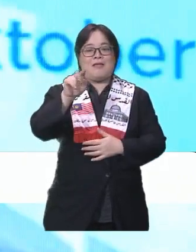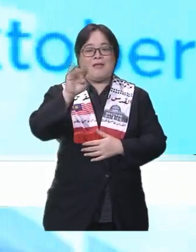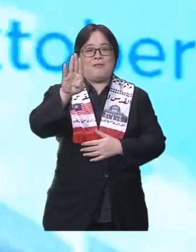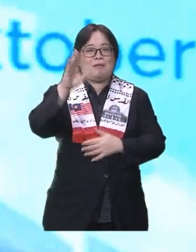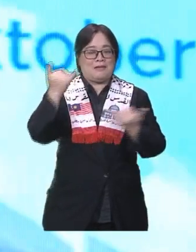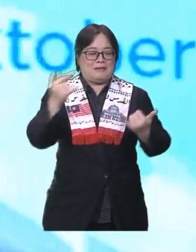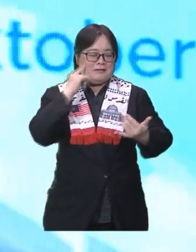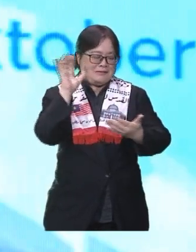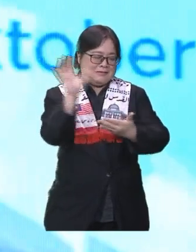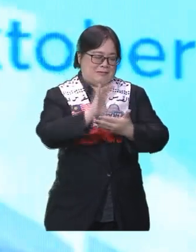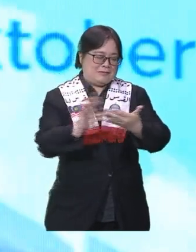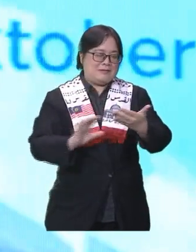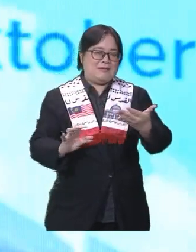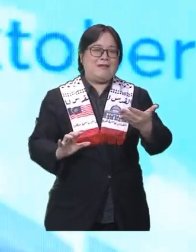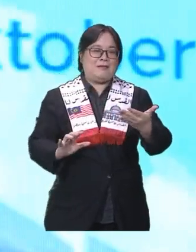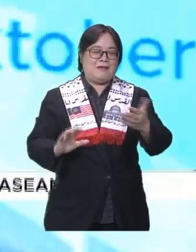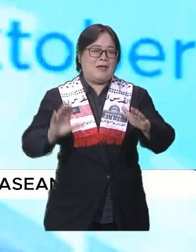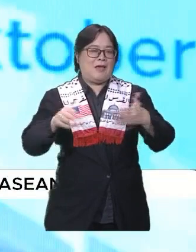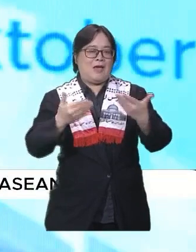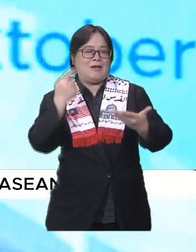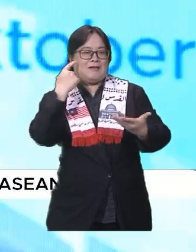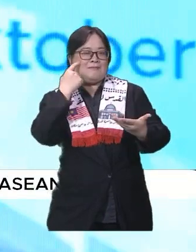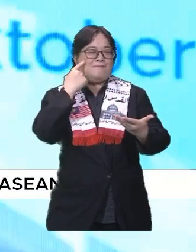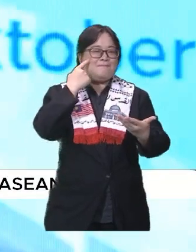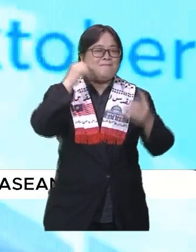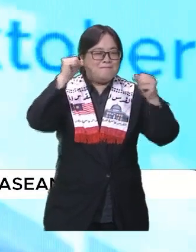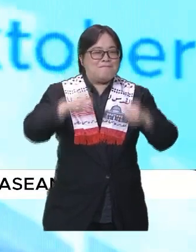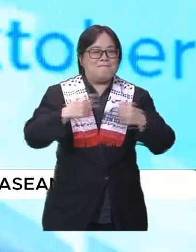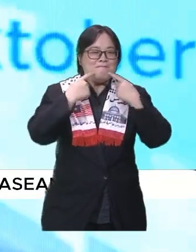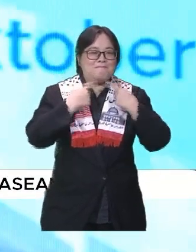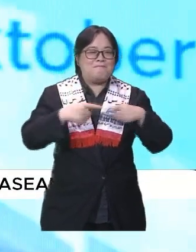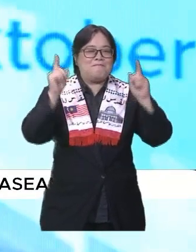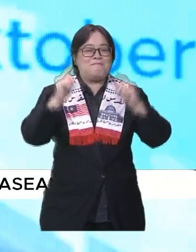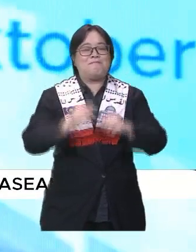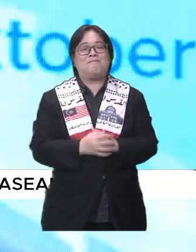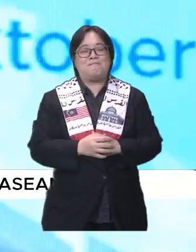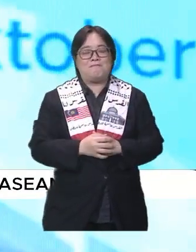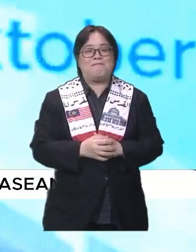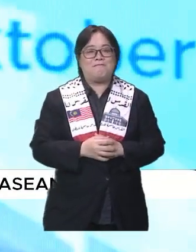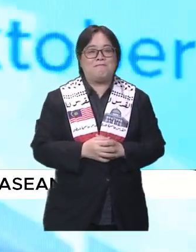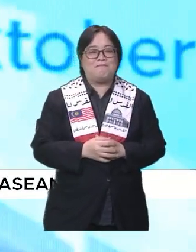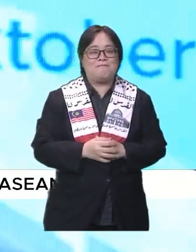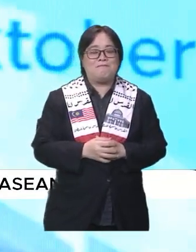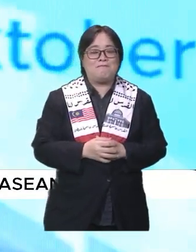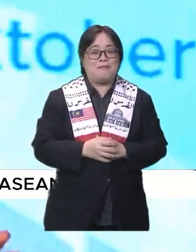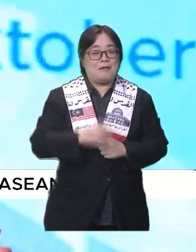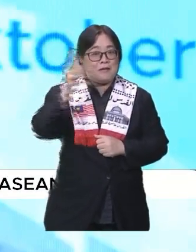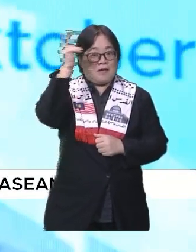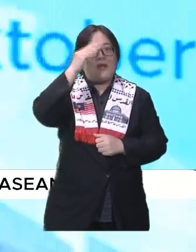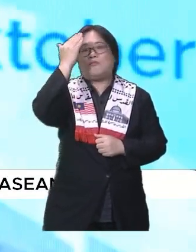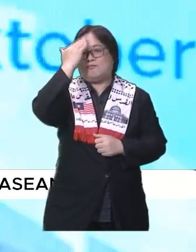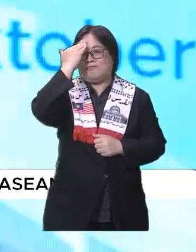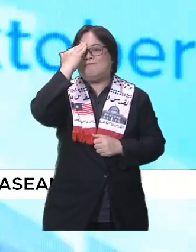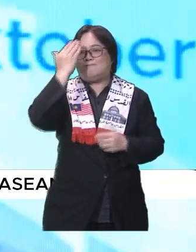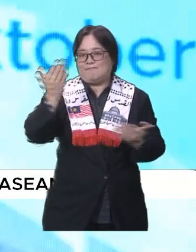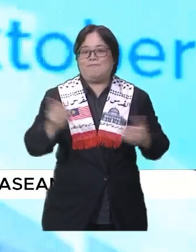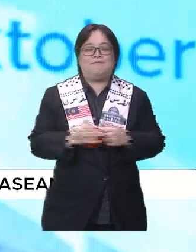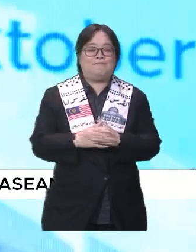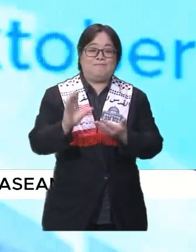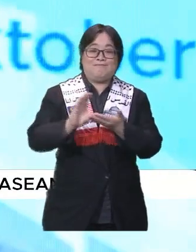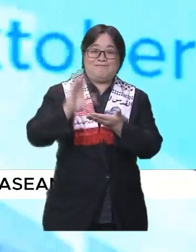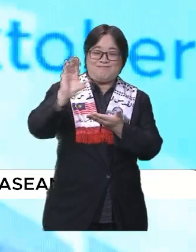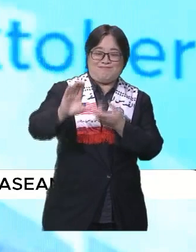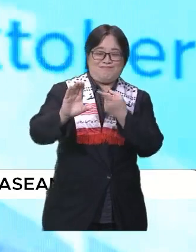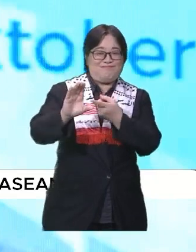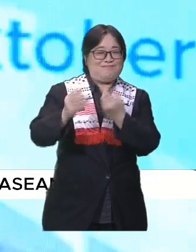merangka bidang itu memikirkan Bagaimana harus kita jayakan dan kerajaan sedar bahawa pelaburan ini